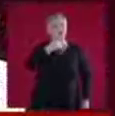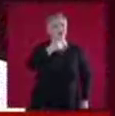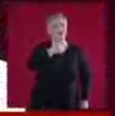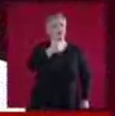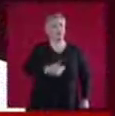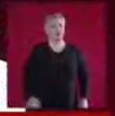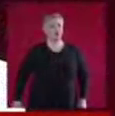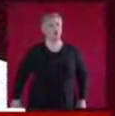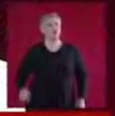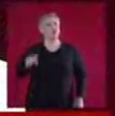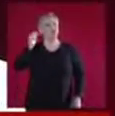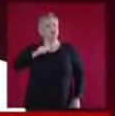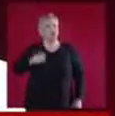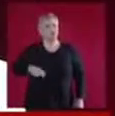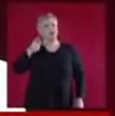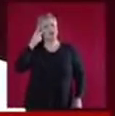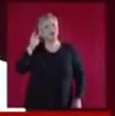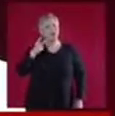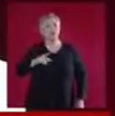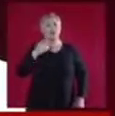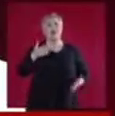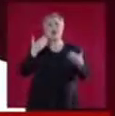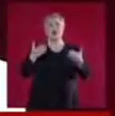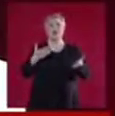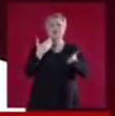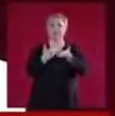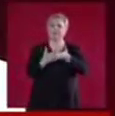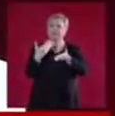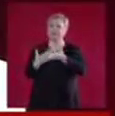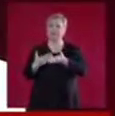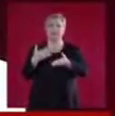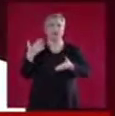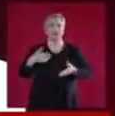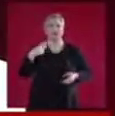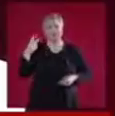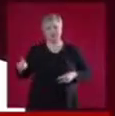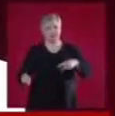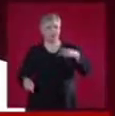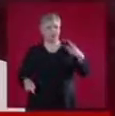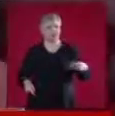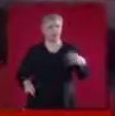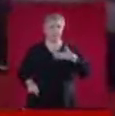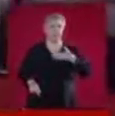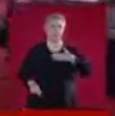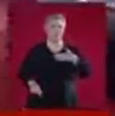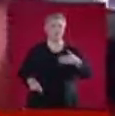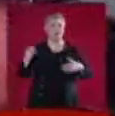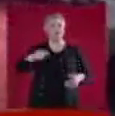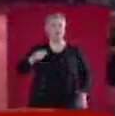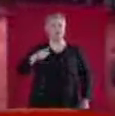να ανταλλάξουμε απόψεις επιχειρήματα η αντιπαράθεση στον τόπον μπορεί να γίνεται με συνθήματα αλλά